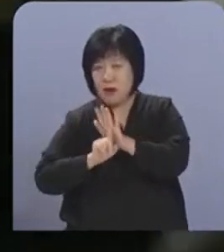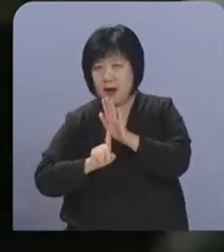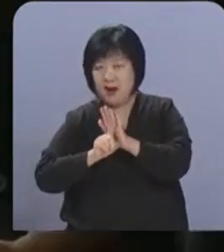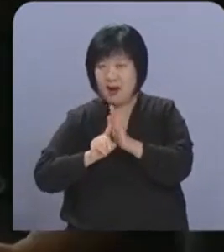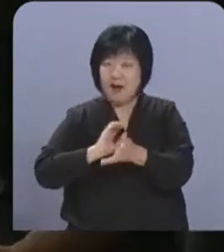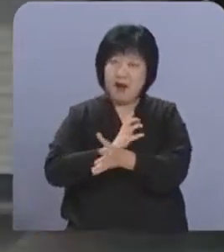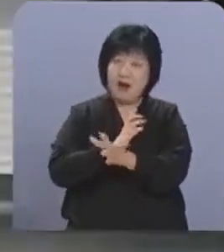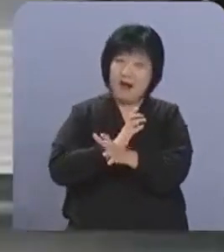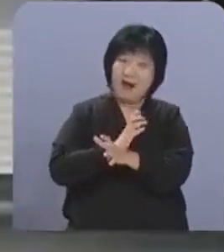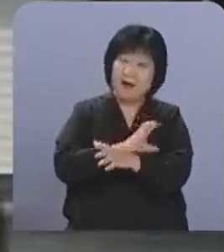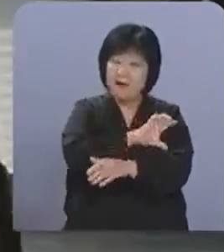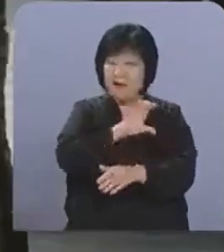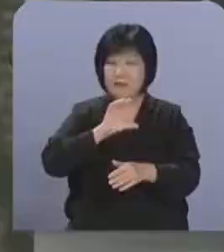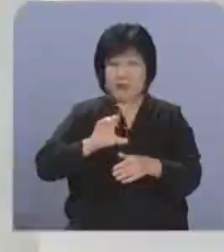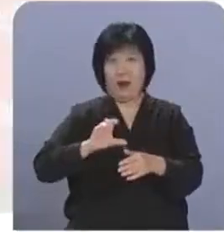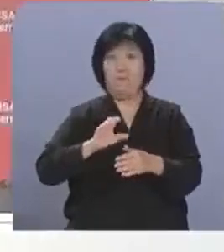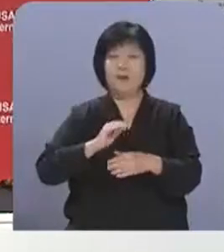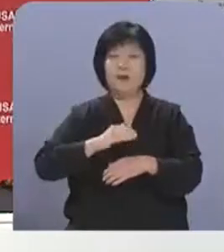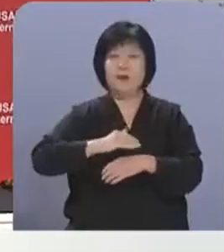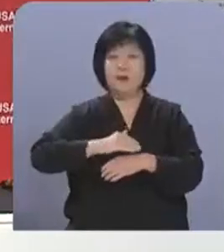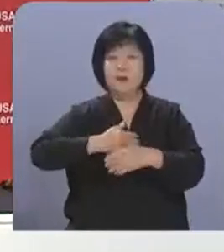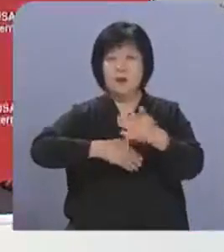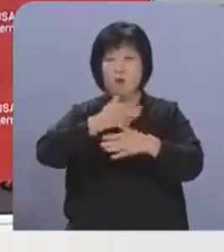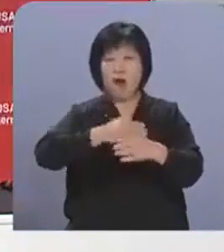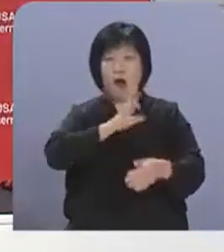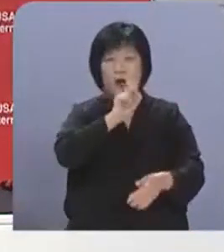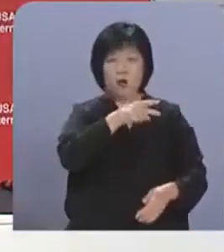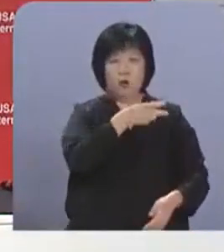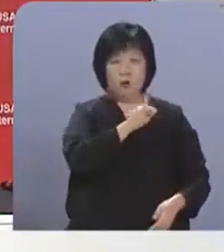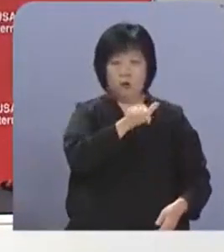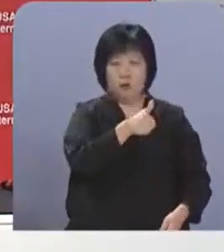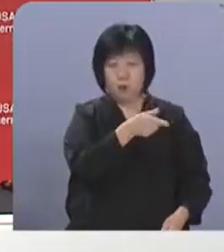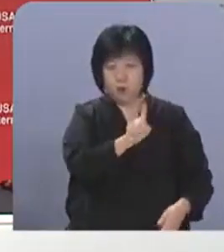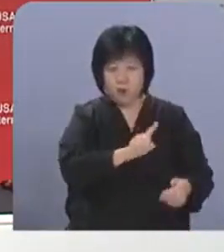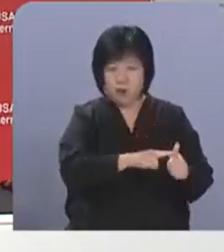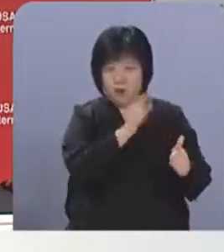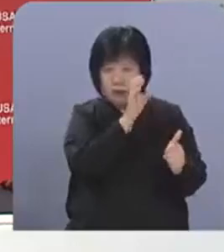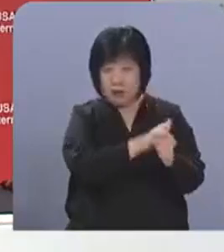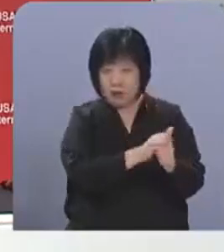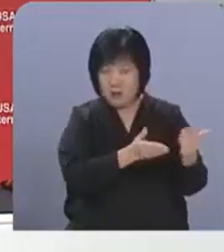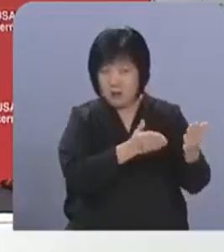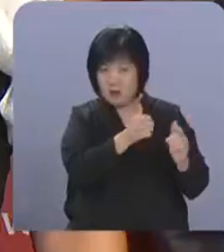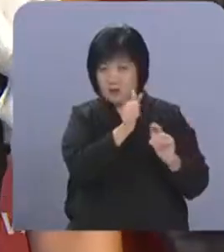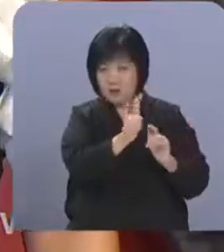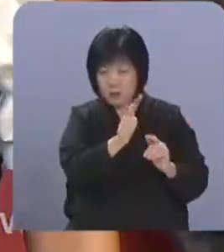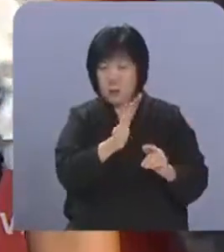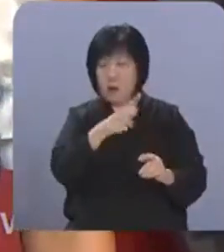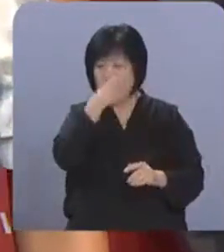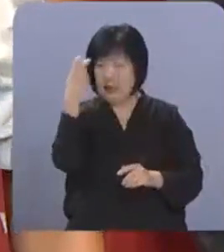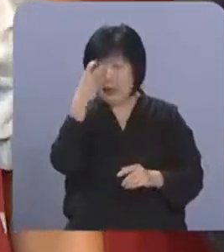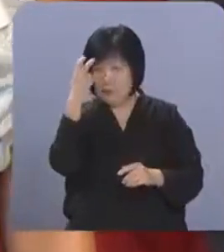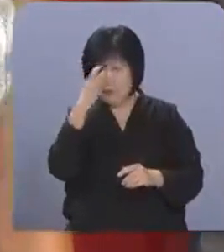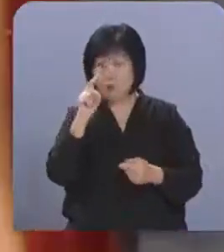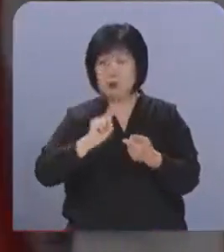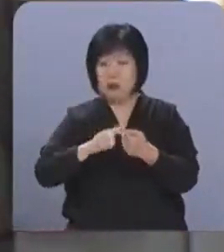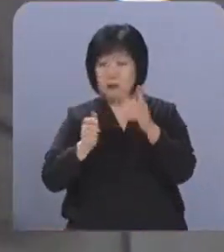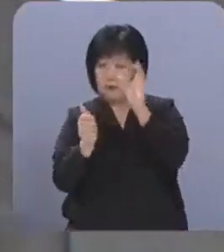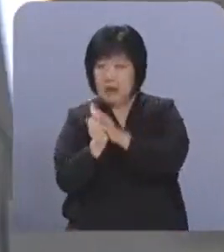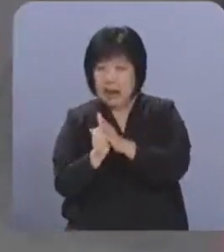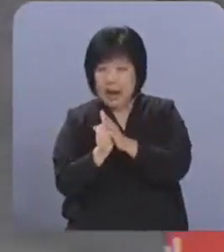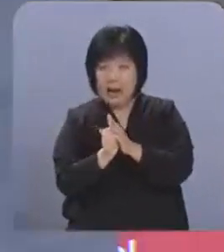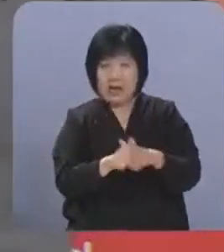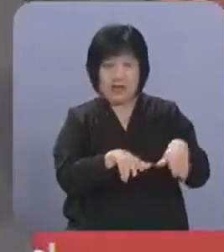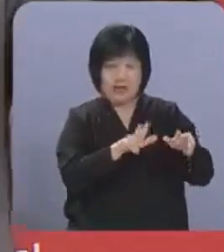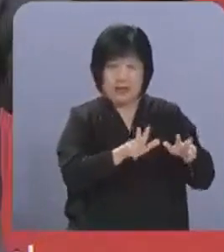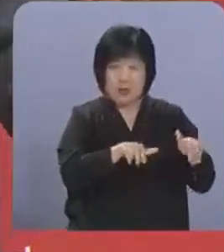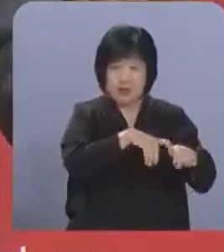담은 영화입니다. 배우 유덕화가 배우 류에이츠 역할을, 닝하오 감독이 린하오 감독 역할을 맡아 현실과 가상의